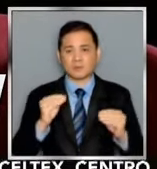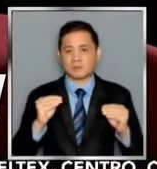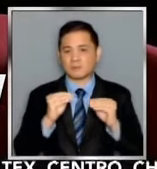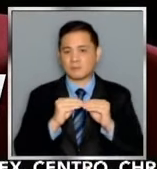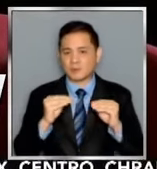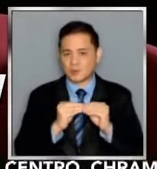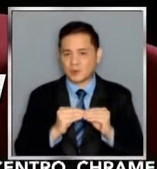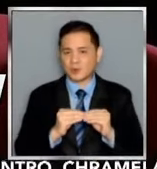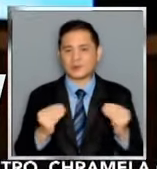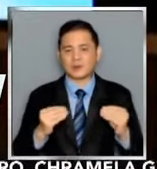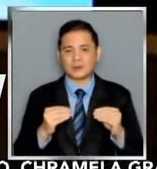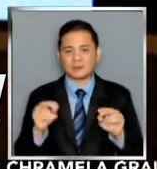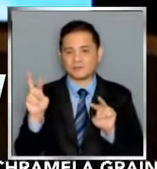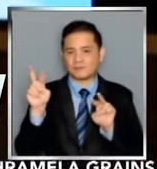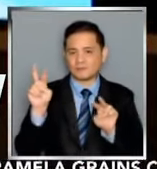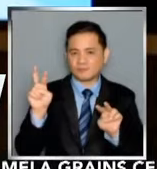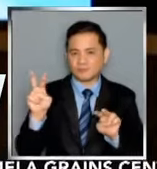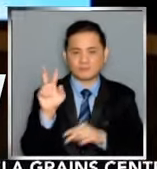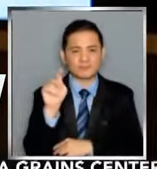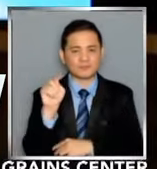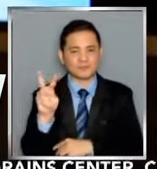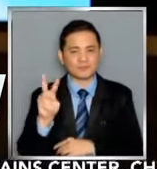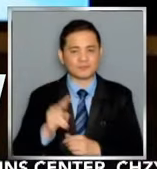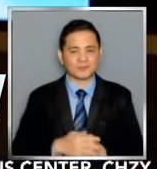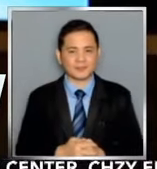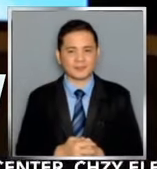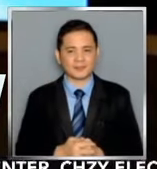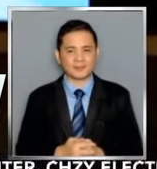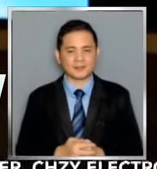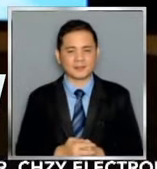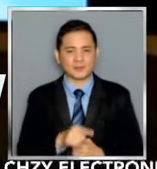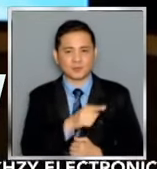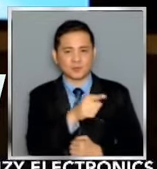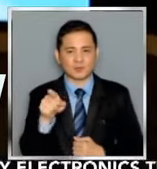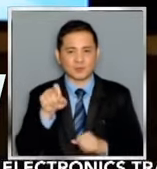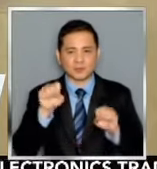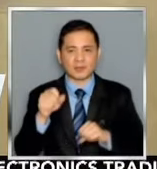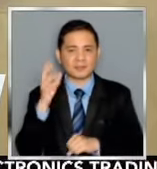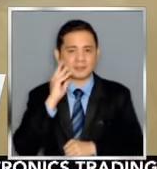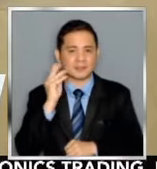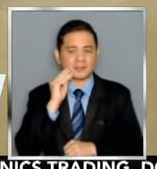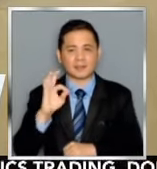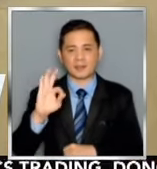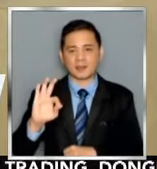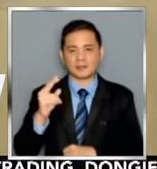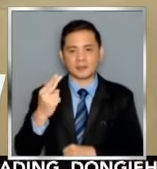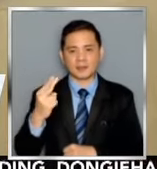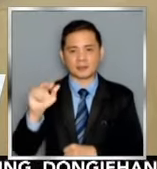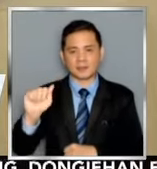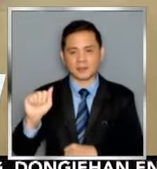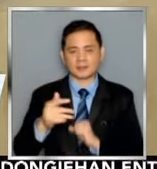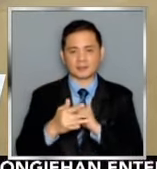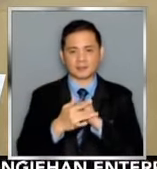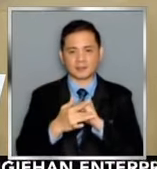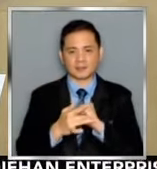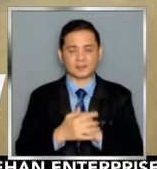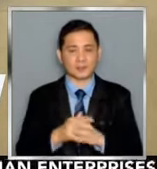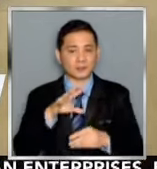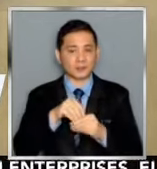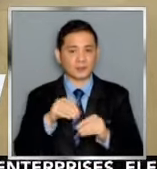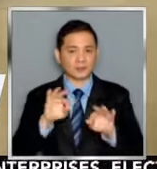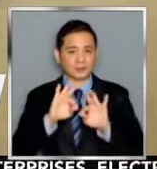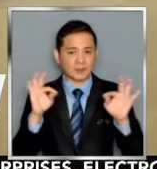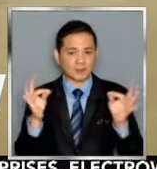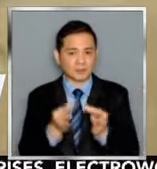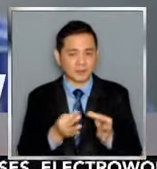na pananood ng TV para sabay na ma-experience ang FHA technology kasama ang inyong mga kaanak at